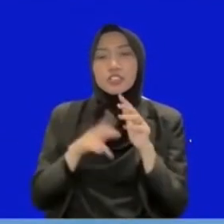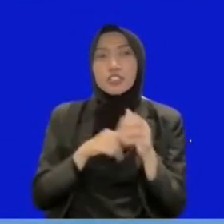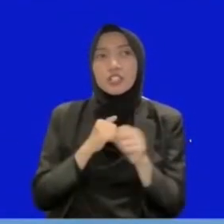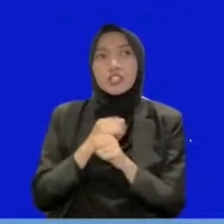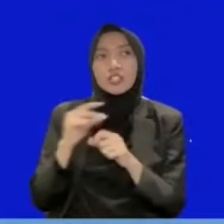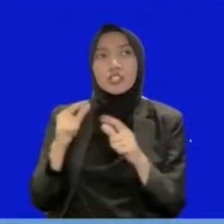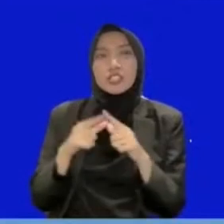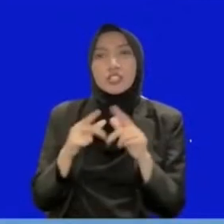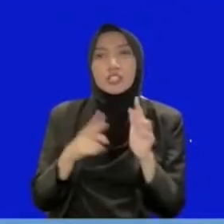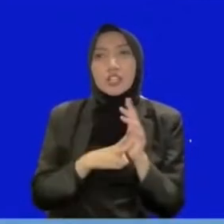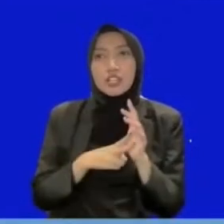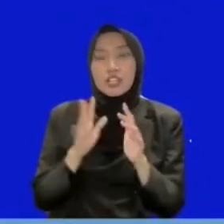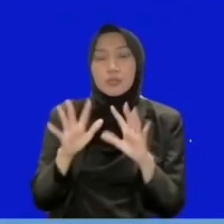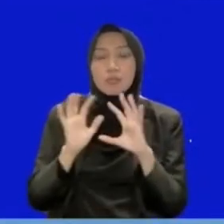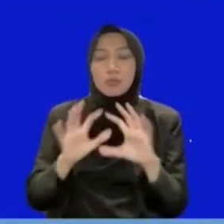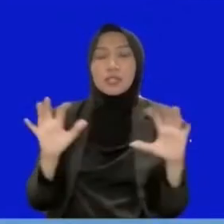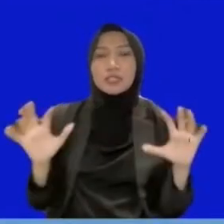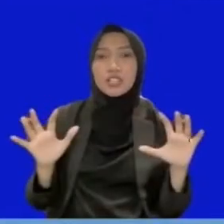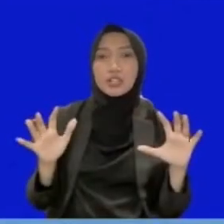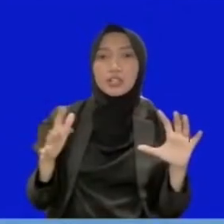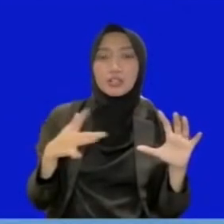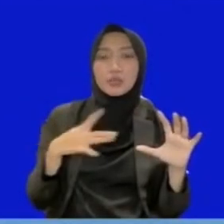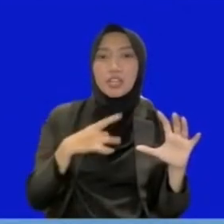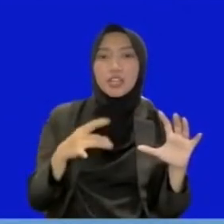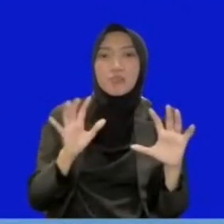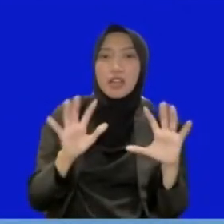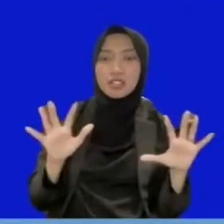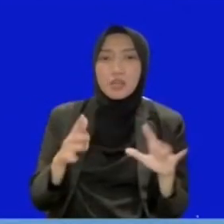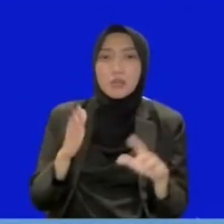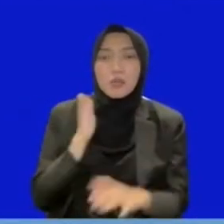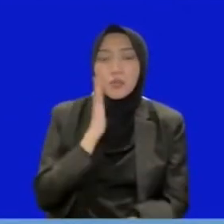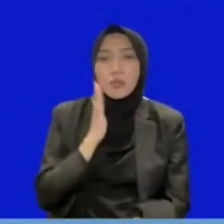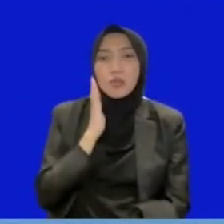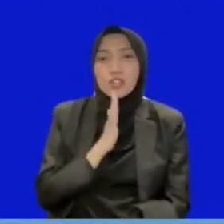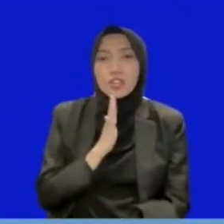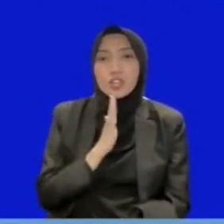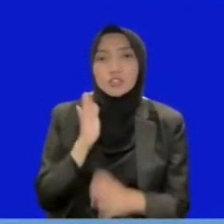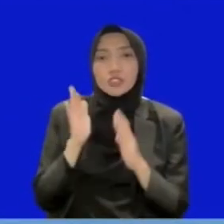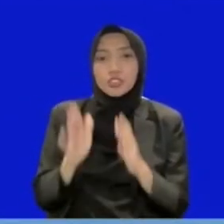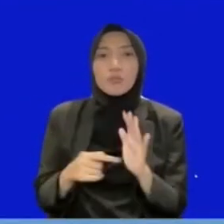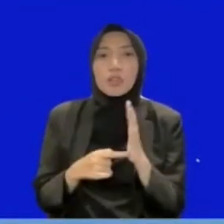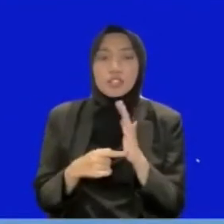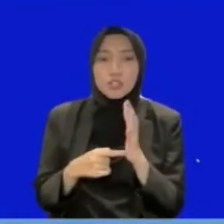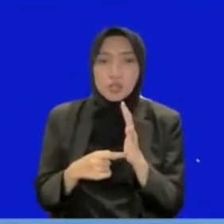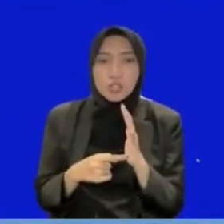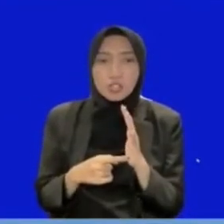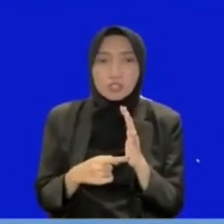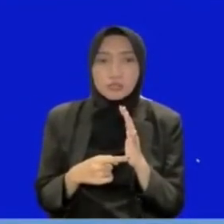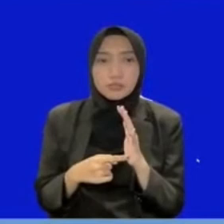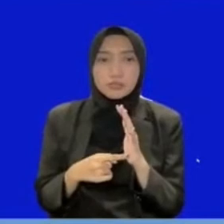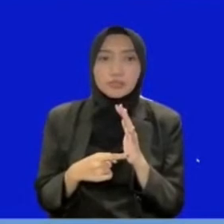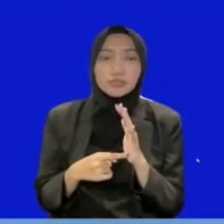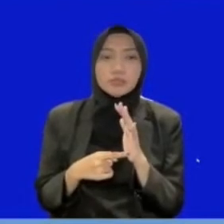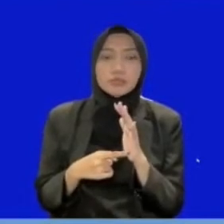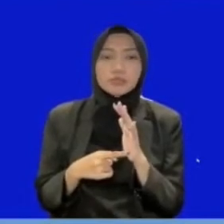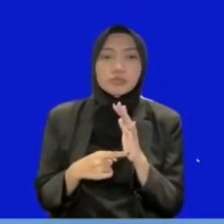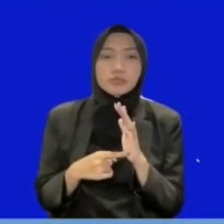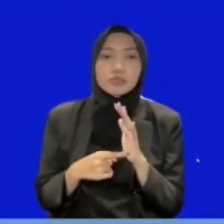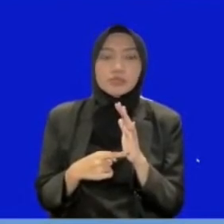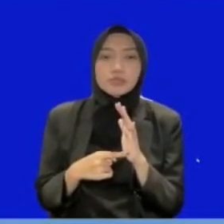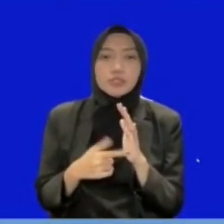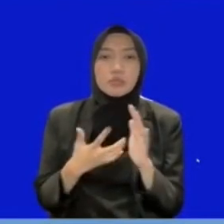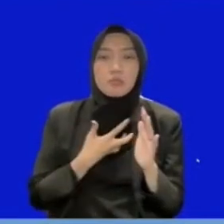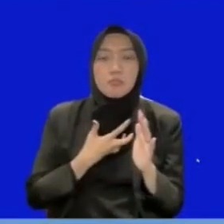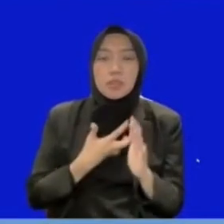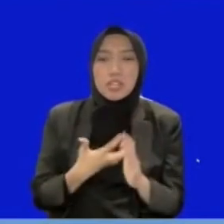ini, ternyata banyak sekali peminatnya. Jadi pemuda-pemuda, terutama mahasiswa, ini mereka sangat